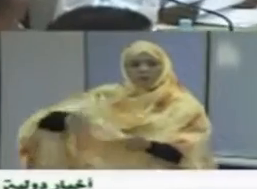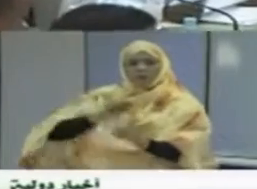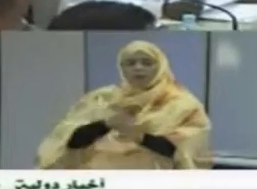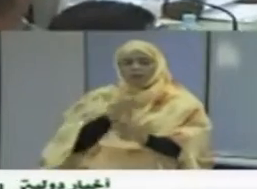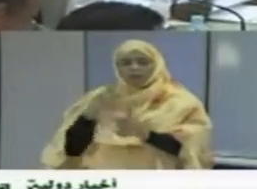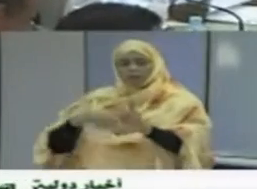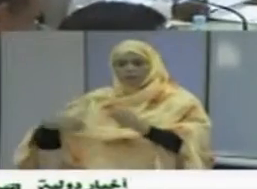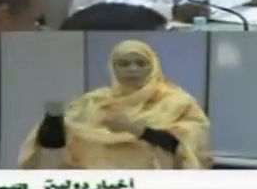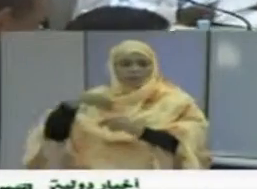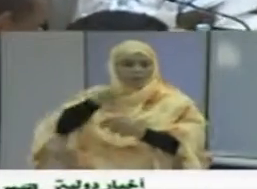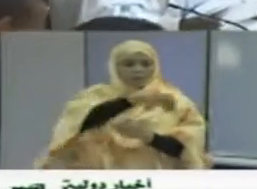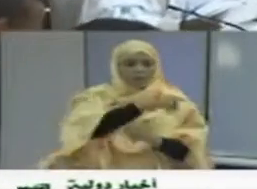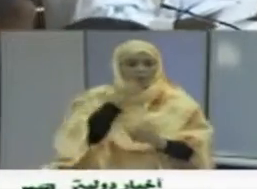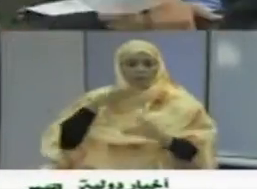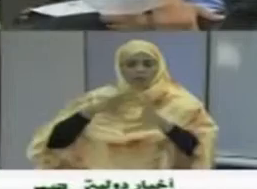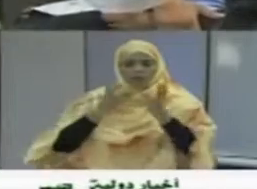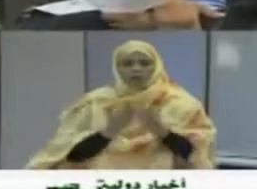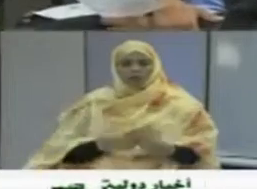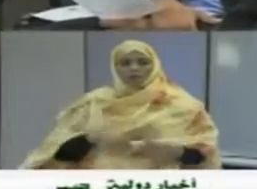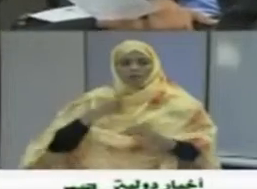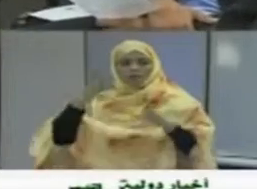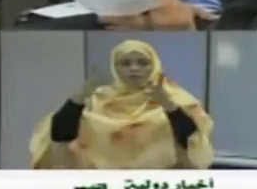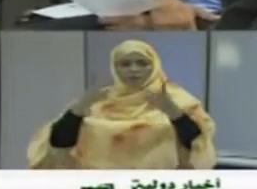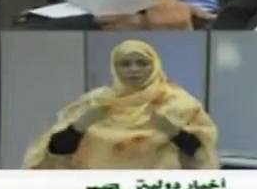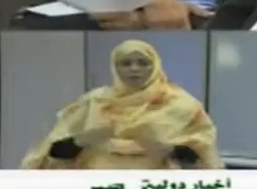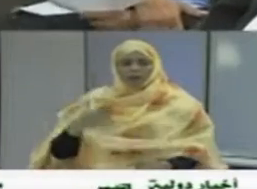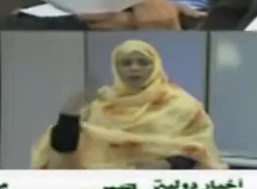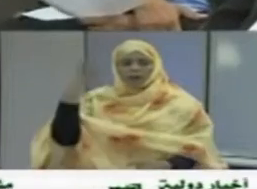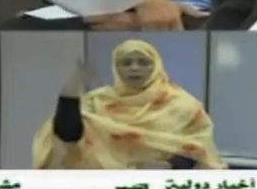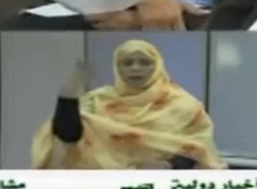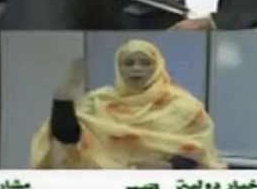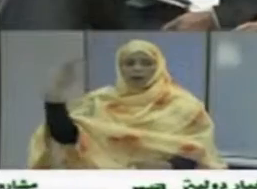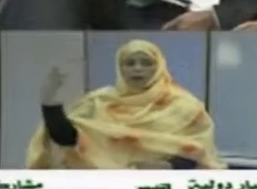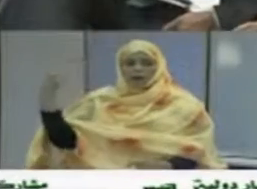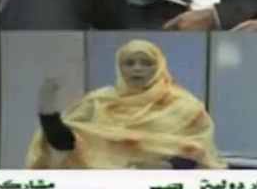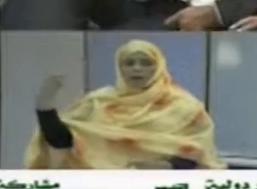قطاعه والتي بلغت في مجملها